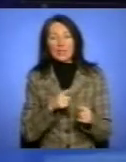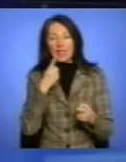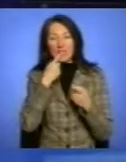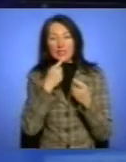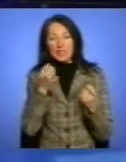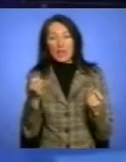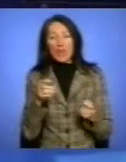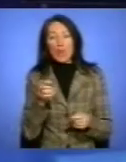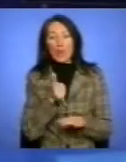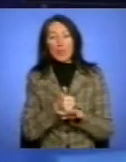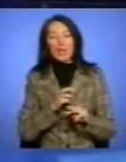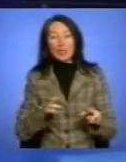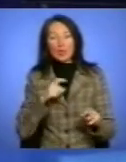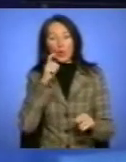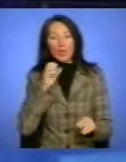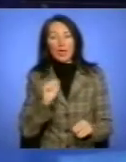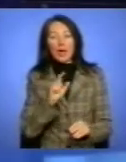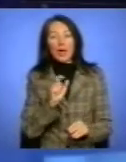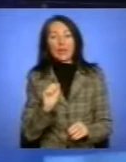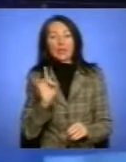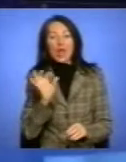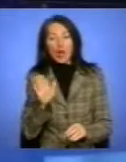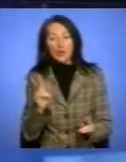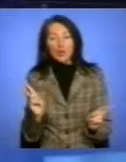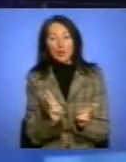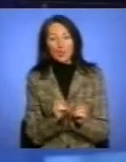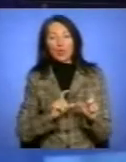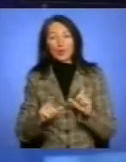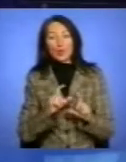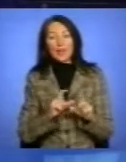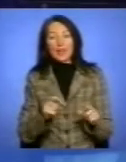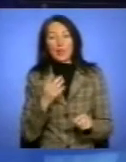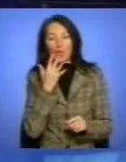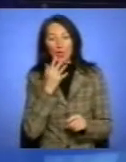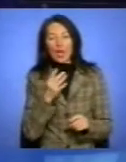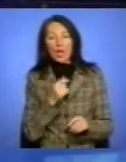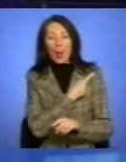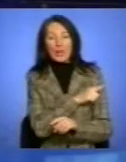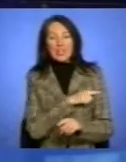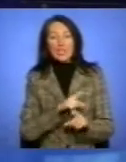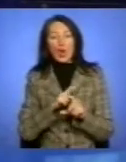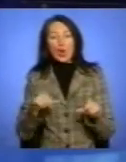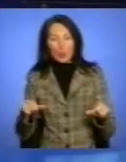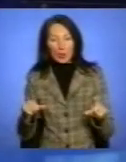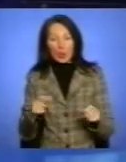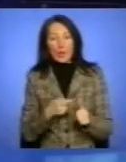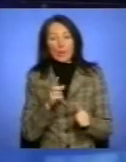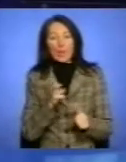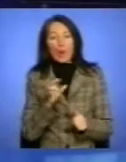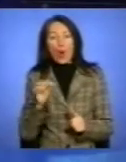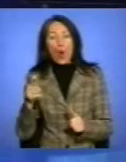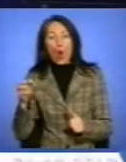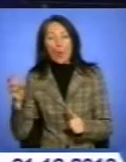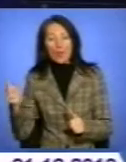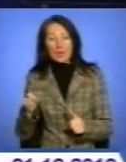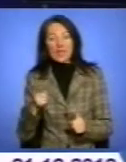прем'єр-міністр України Микола Азаров на зустрічі зі студентами Національного медичного університету імені Богомольця. Як зазначив голова уряду,